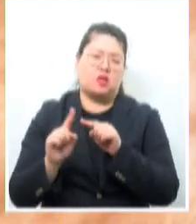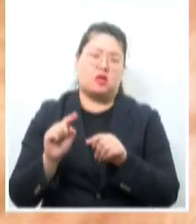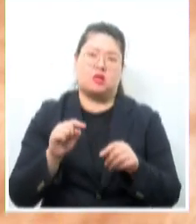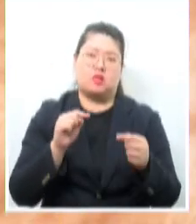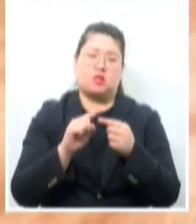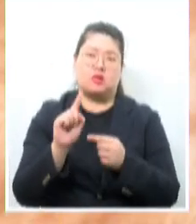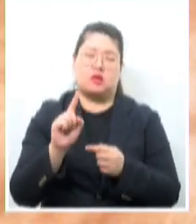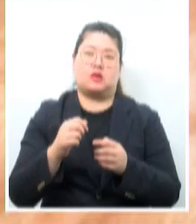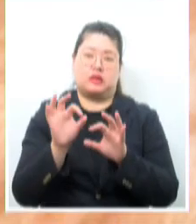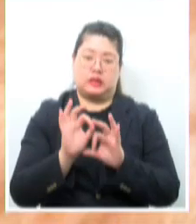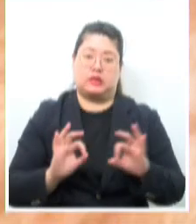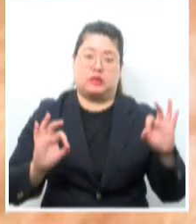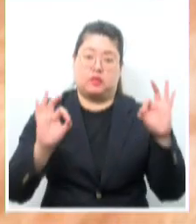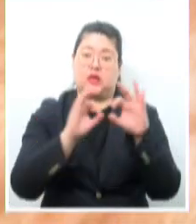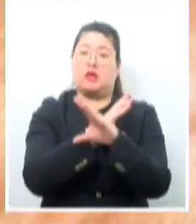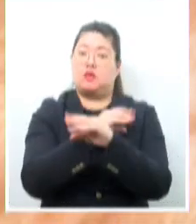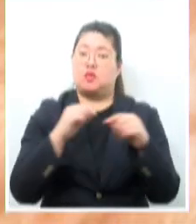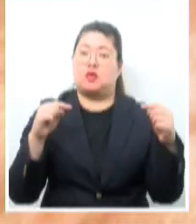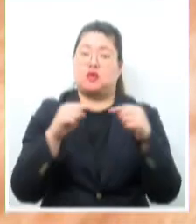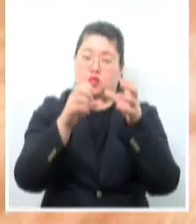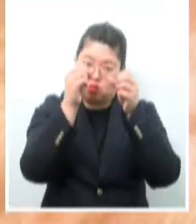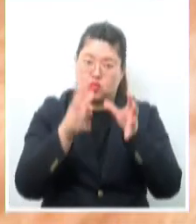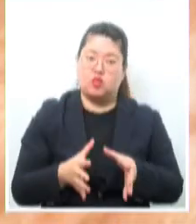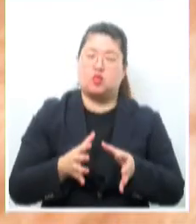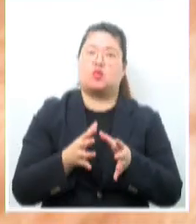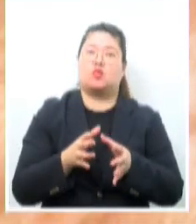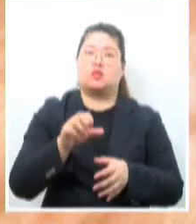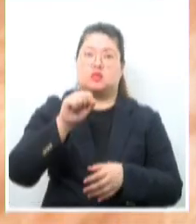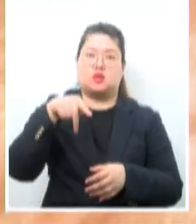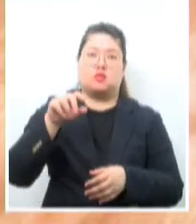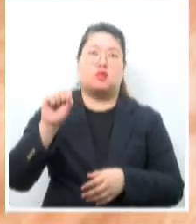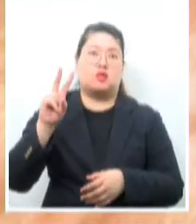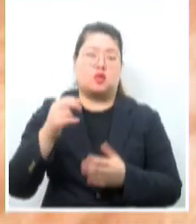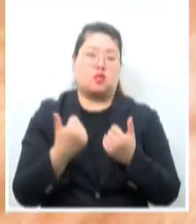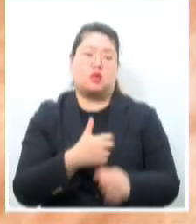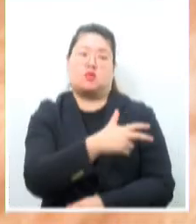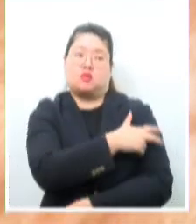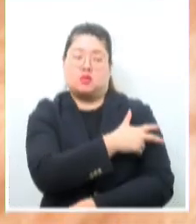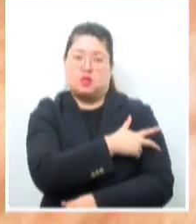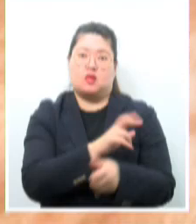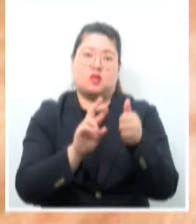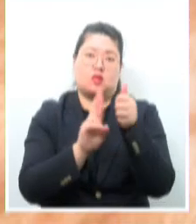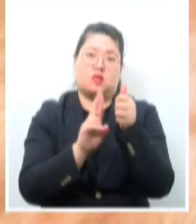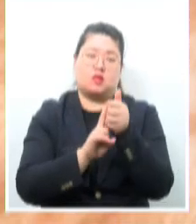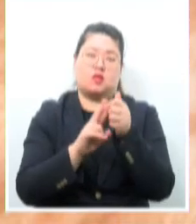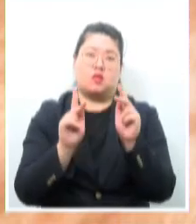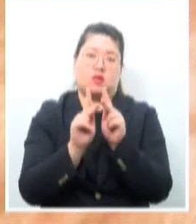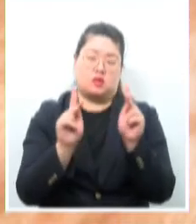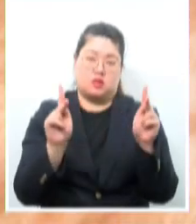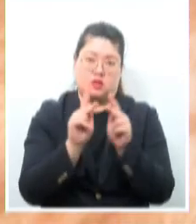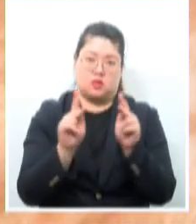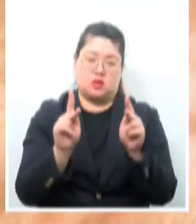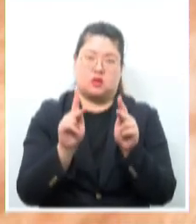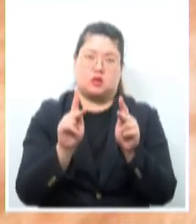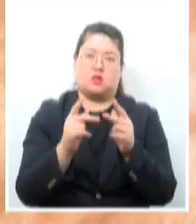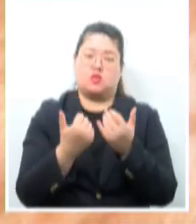ำคัญนะคะแลกเปลี่ยนเรียนรู้กับครูสปทค่ะซึ่งในวันนี้นะคะท่านดร.เกตทิพย์สุภวันนี้ท่านรองเลขาธิการคณะกรรมการการศึกษาขั้นพื้นฐ